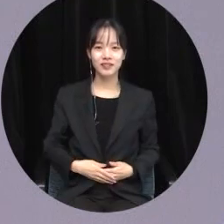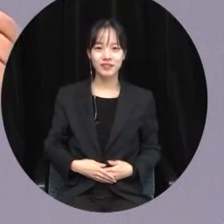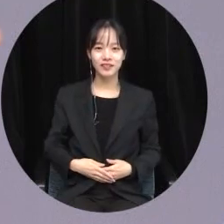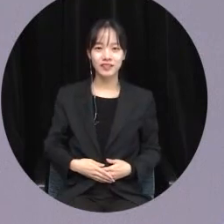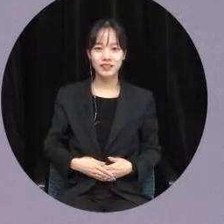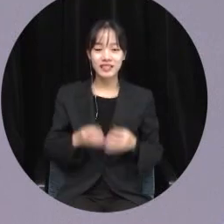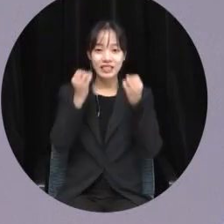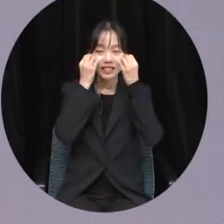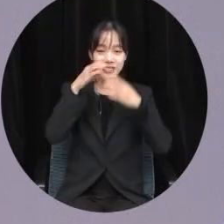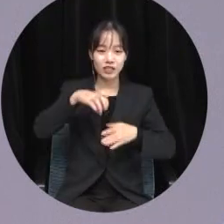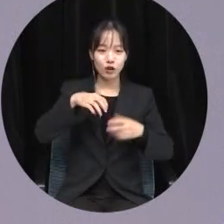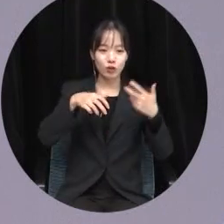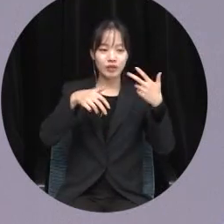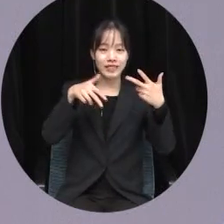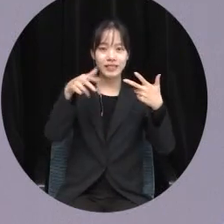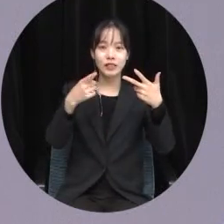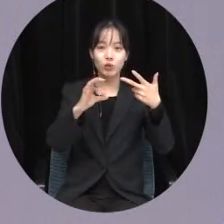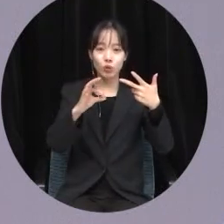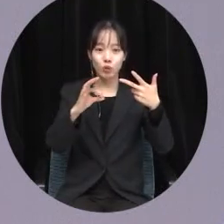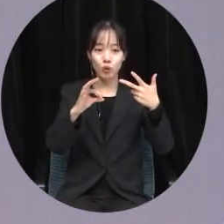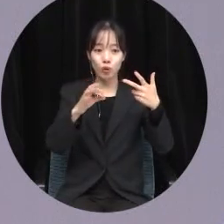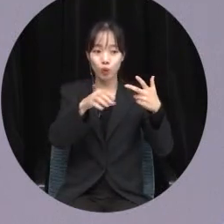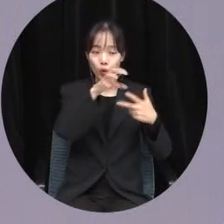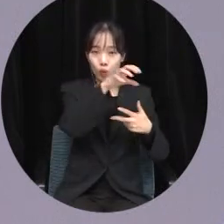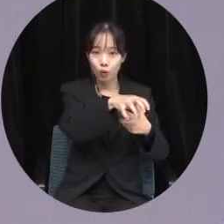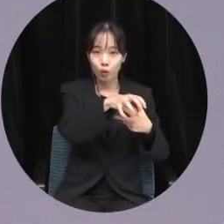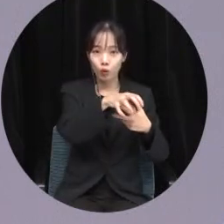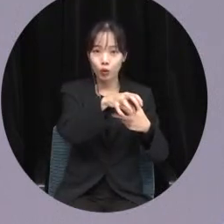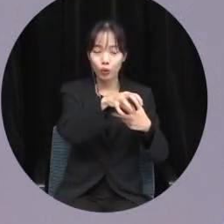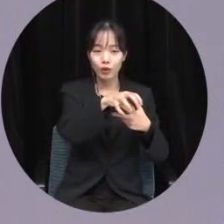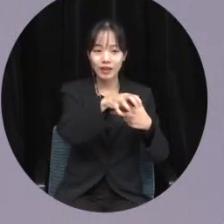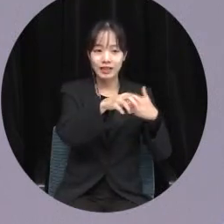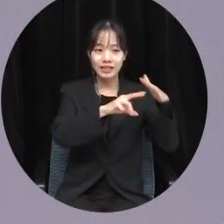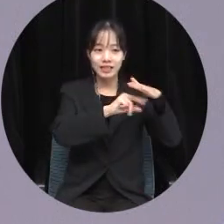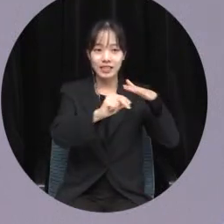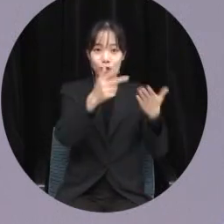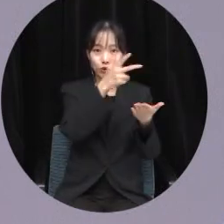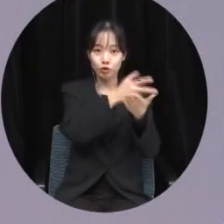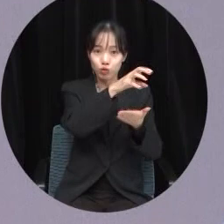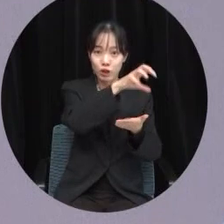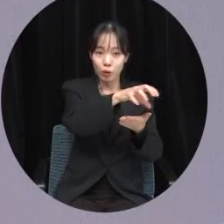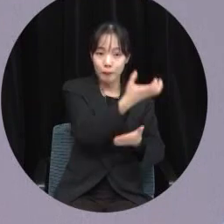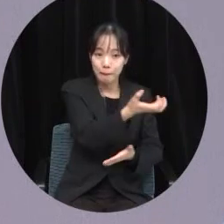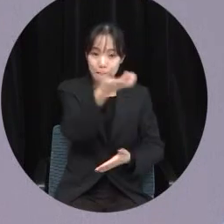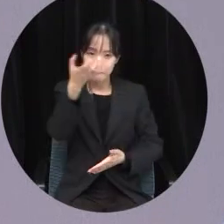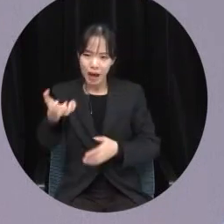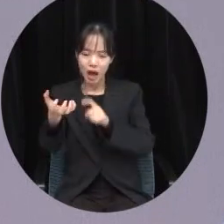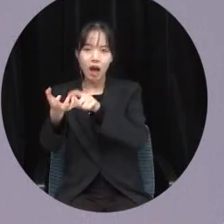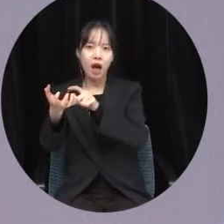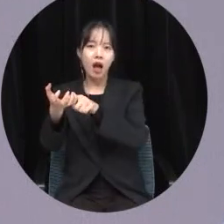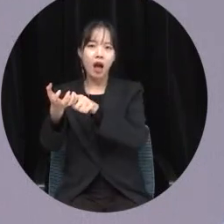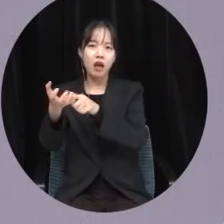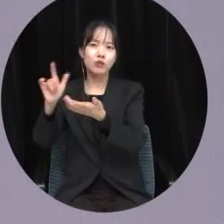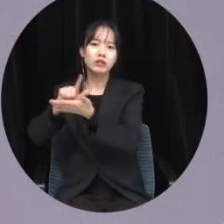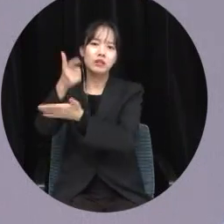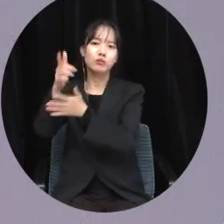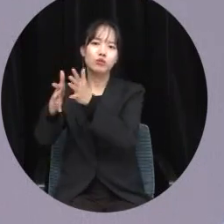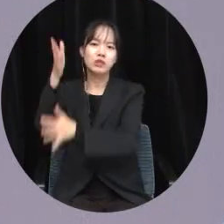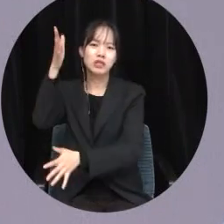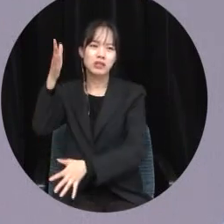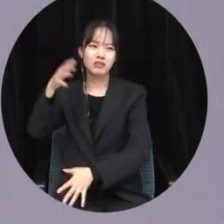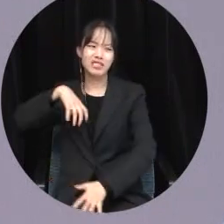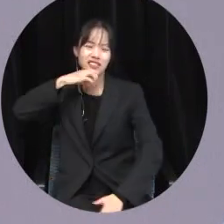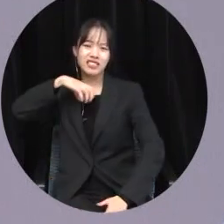신정 7동 쪽에 있는 이 차량기지 이전 사실 김포시민 입장에서 반대하는 분들도 있을